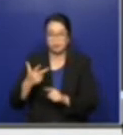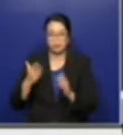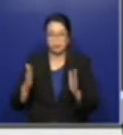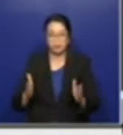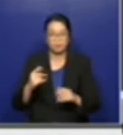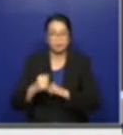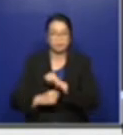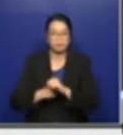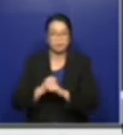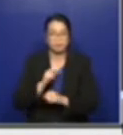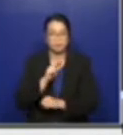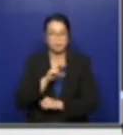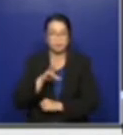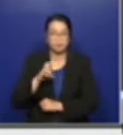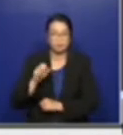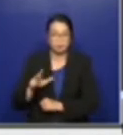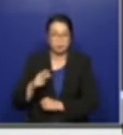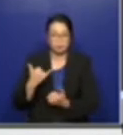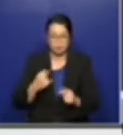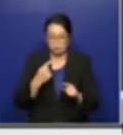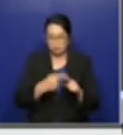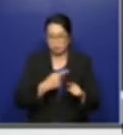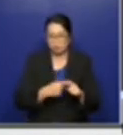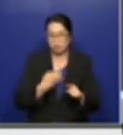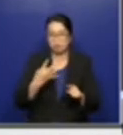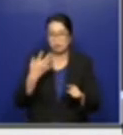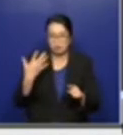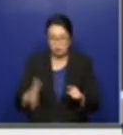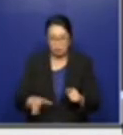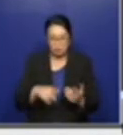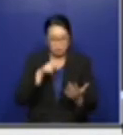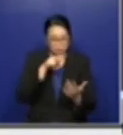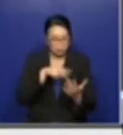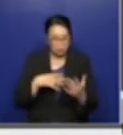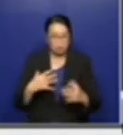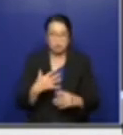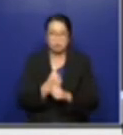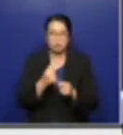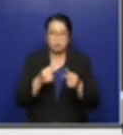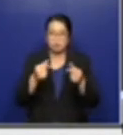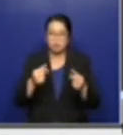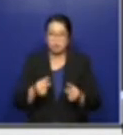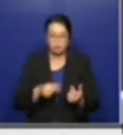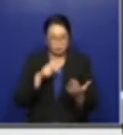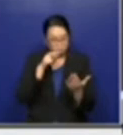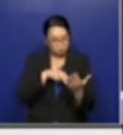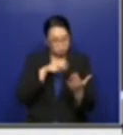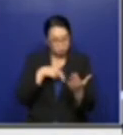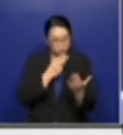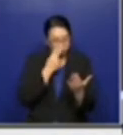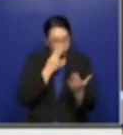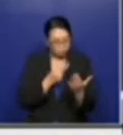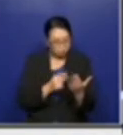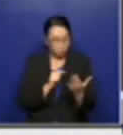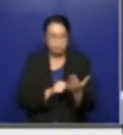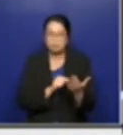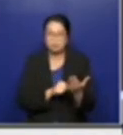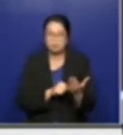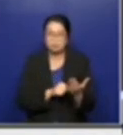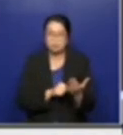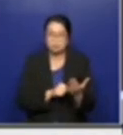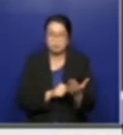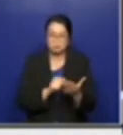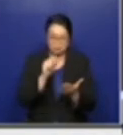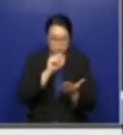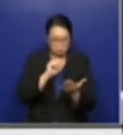นะครับผ่านมาแล้ว4เดือนครับท่านประธานครับผมได้อ่านหนังสือเล่มนี้นะครับที่ท่านได้เขียนมาอย่างละเอีย